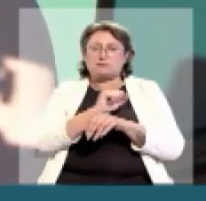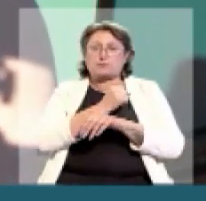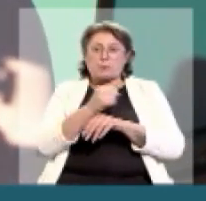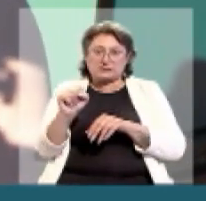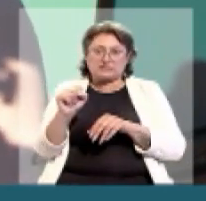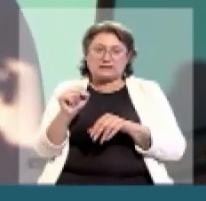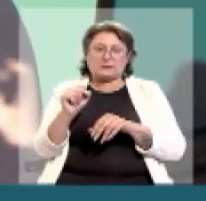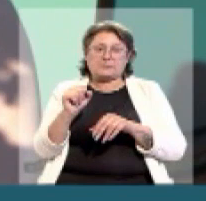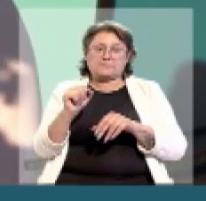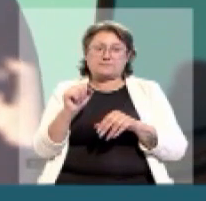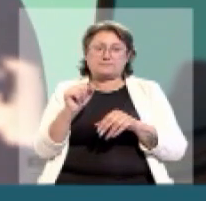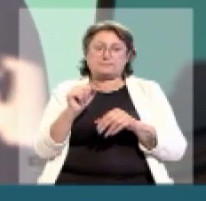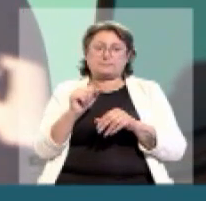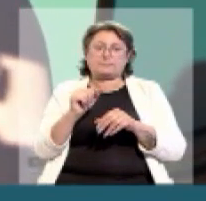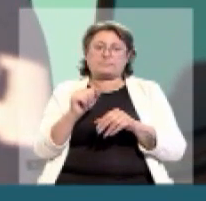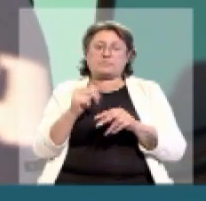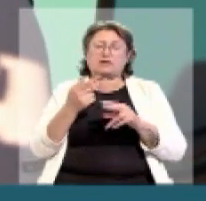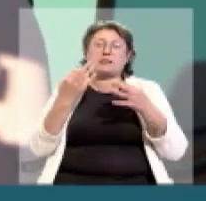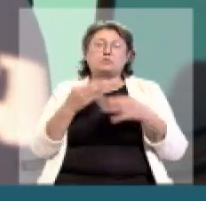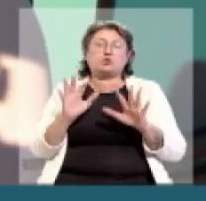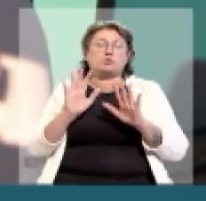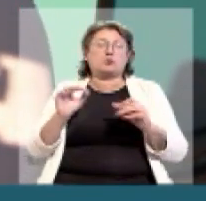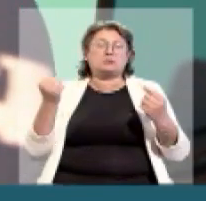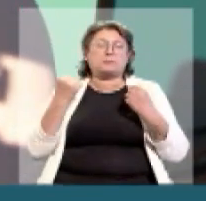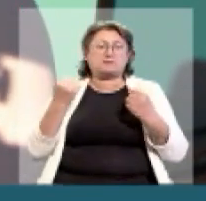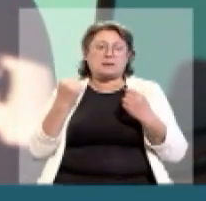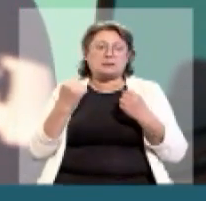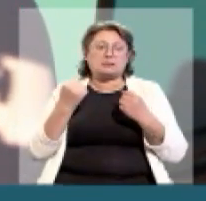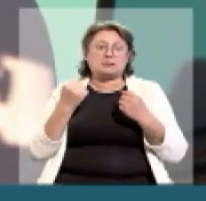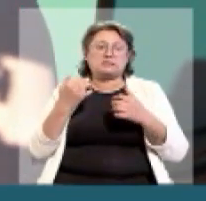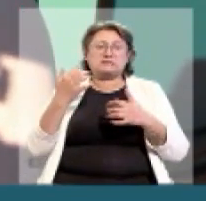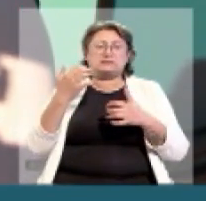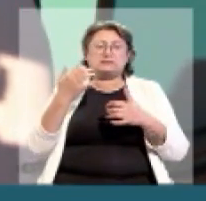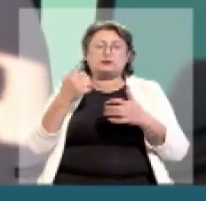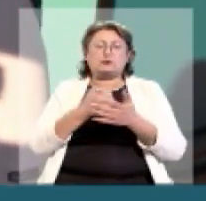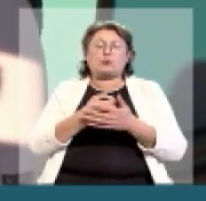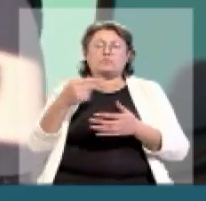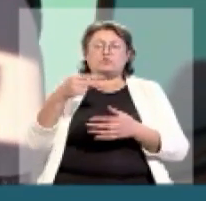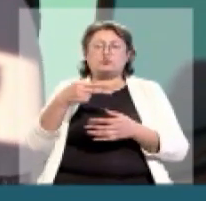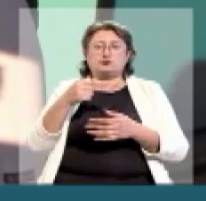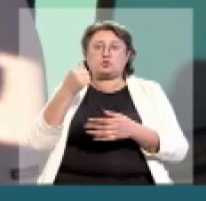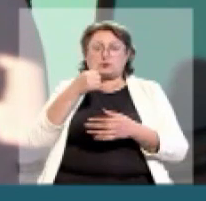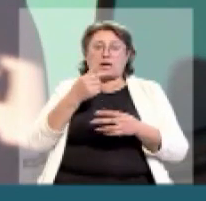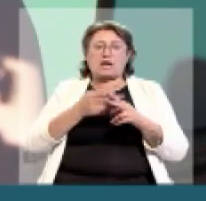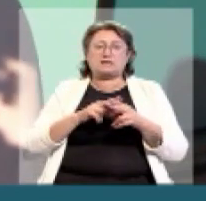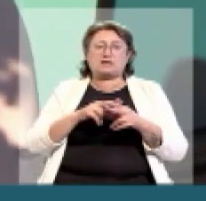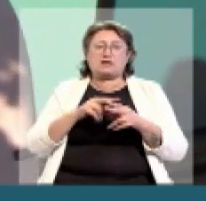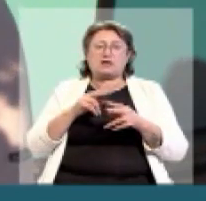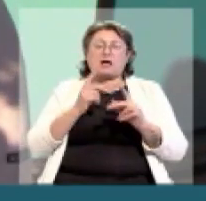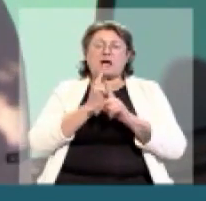победителей, причем допускались только спортсмены с рейтингом до 2000. Чтобы было понятно,